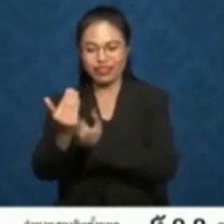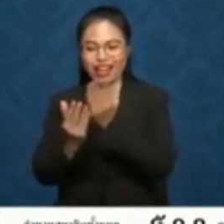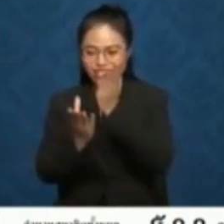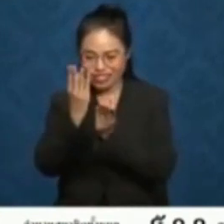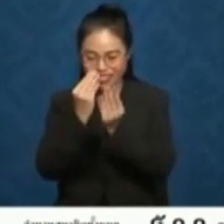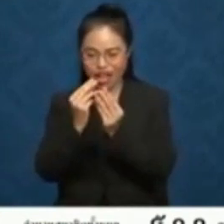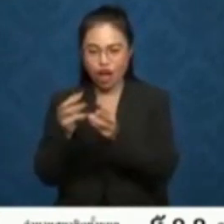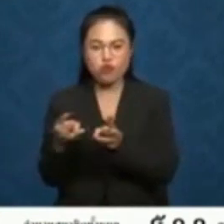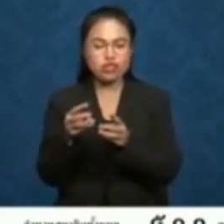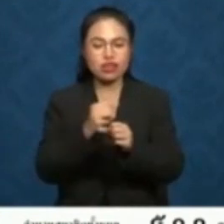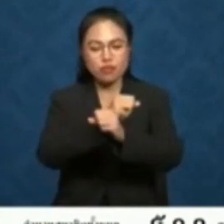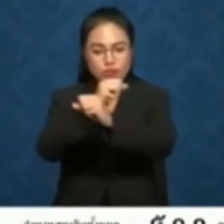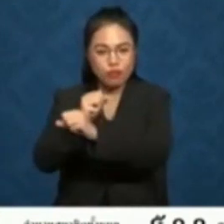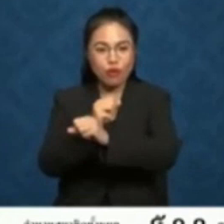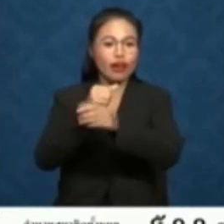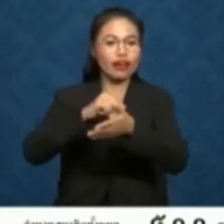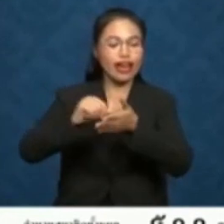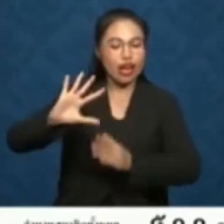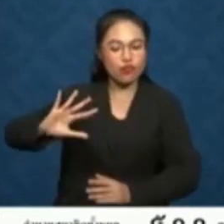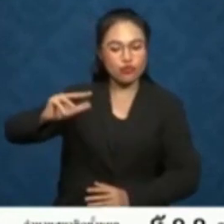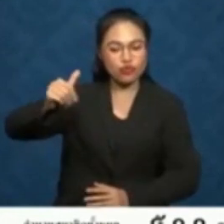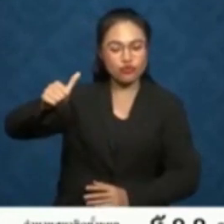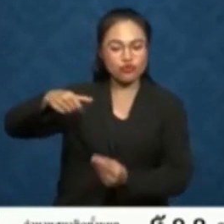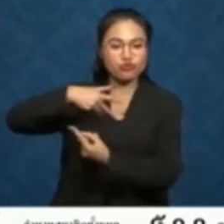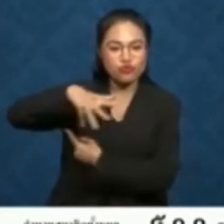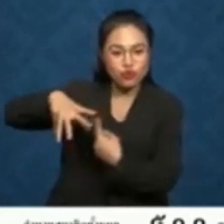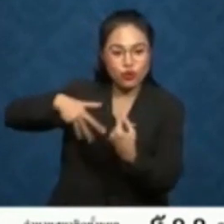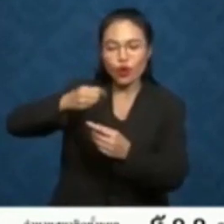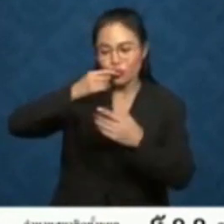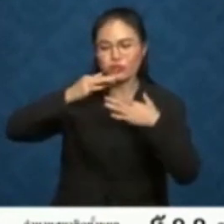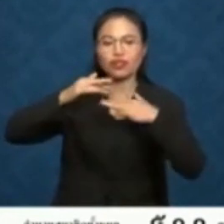ารณาดำเนินการศึกษาจัดทำมาตรการป้องกันแก้ไ